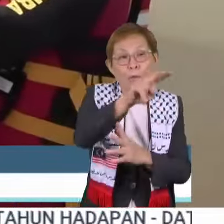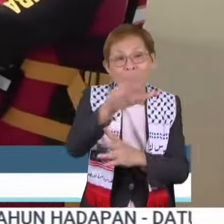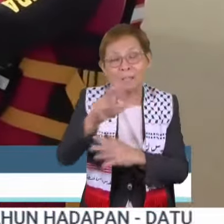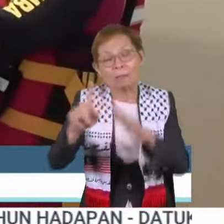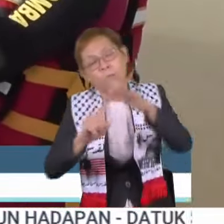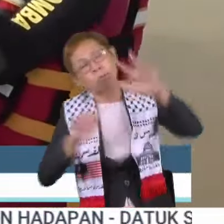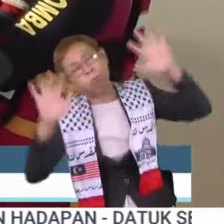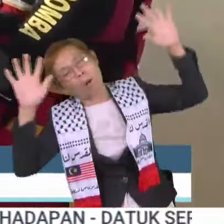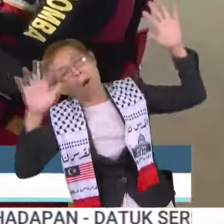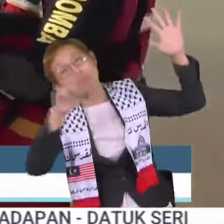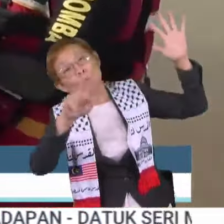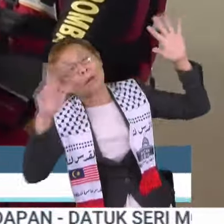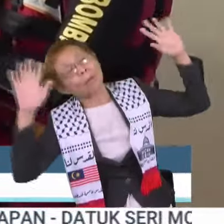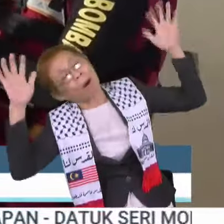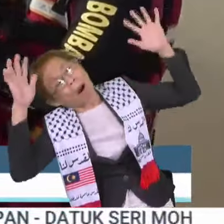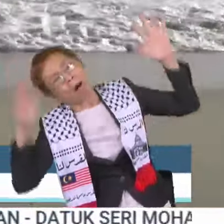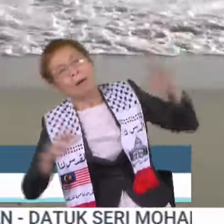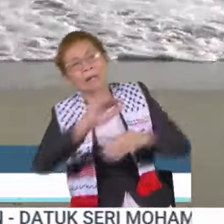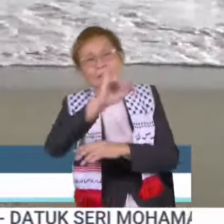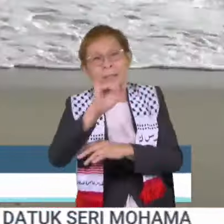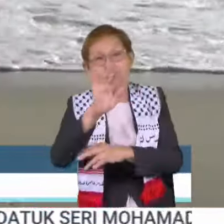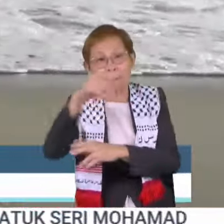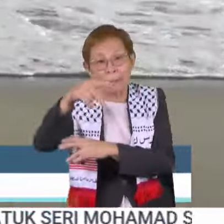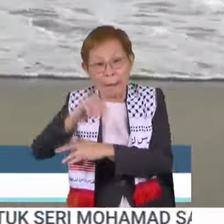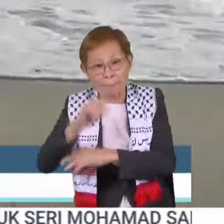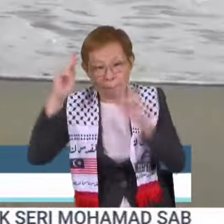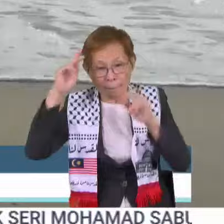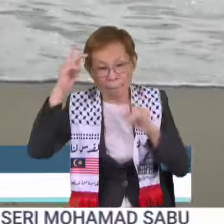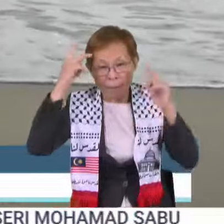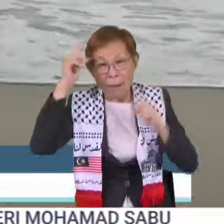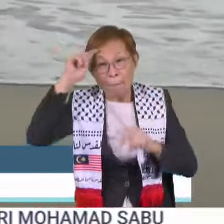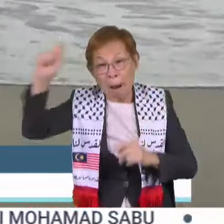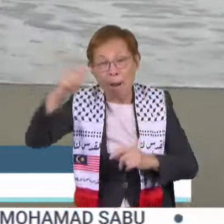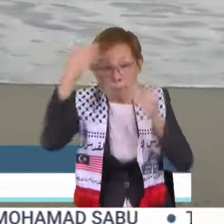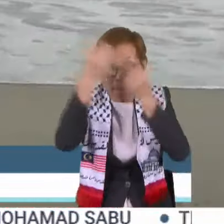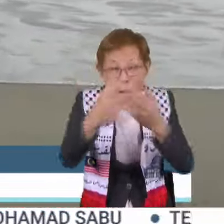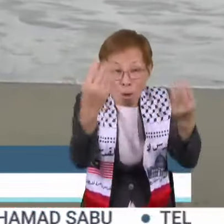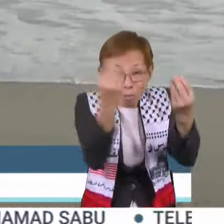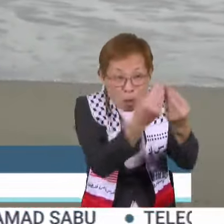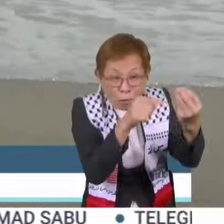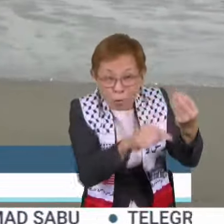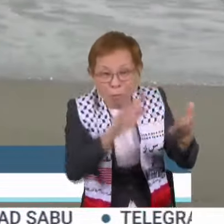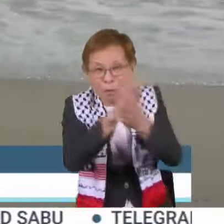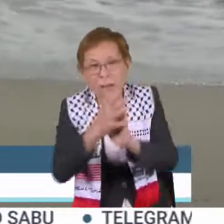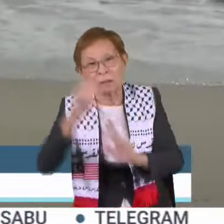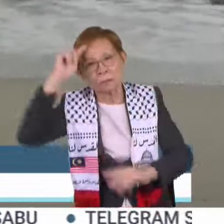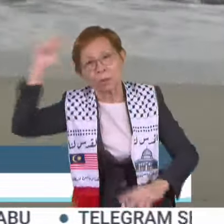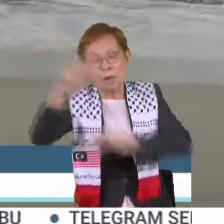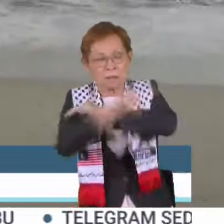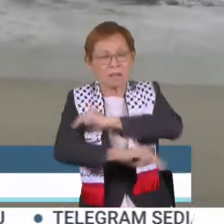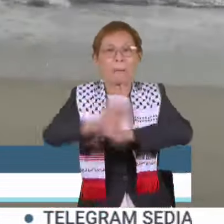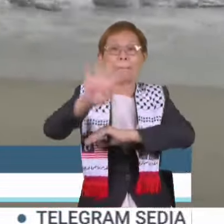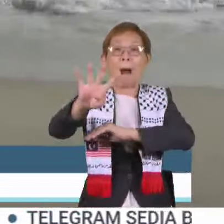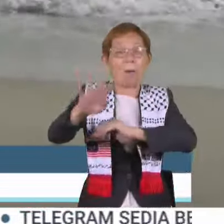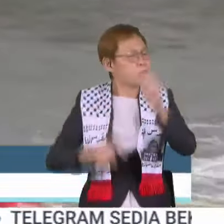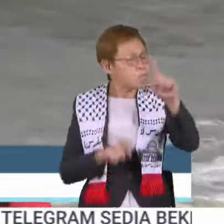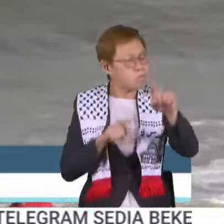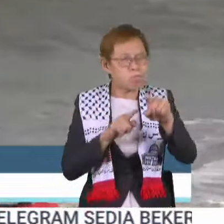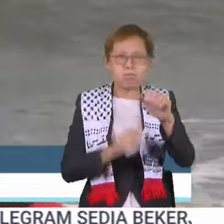lemas penolong pengarah operasi jppm Terengganu Mohamad Basri kamaraman memaklumkan angka itu menjadikan Terengganu negeri